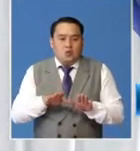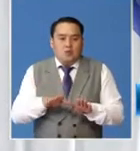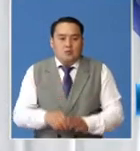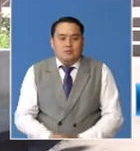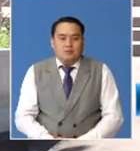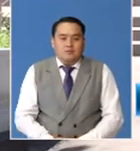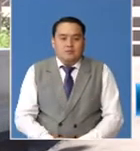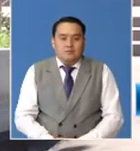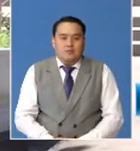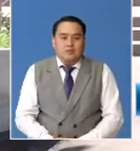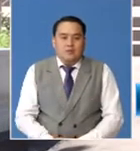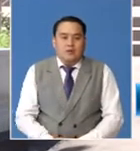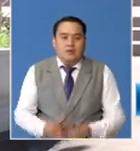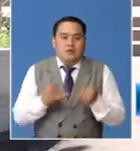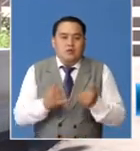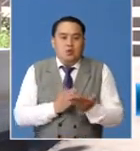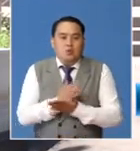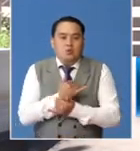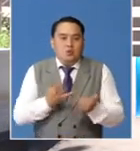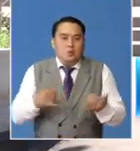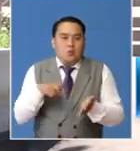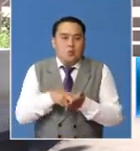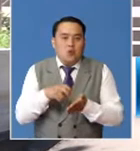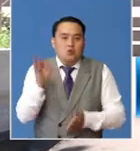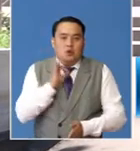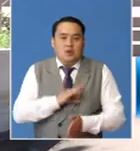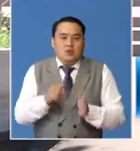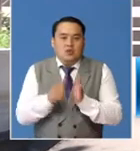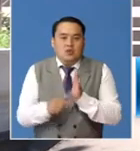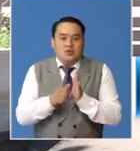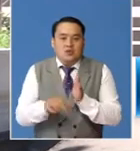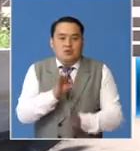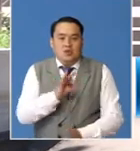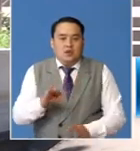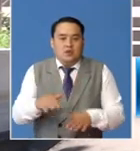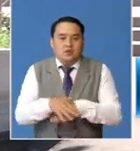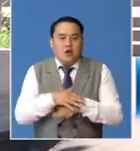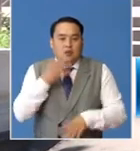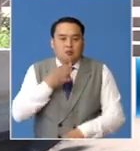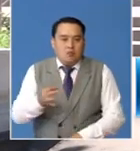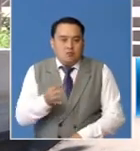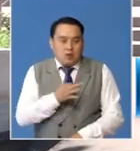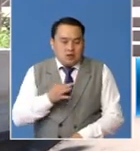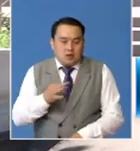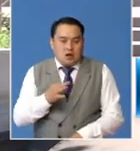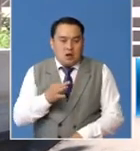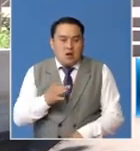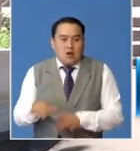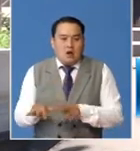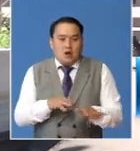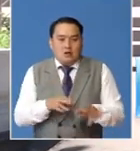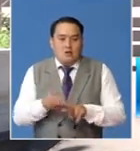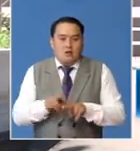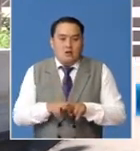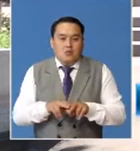трек-номер. На сегодняшний день услугами Казпочты пользуются порядка 60% населения Алматинской области. А акции подобного